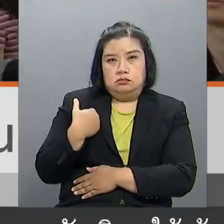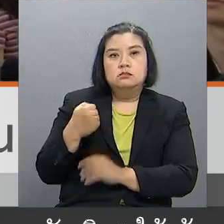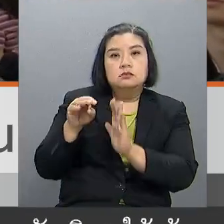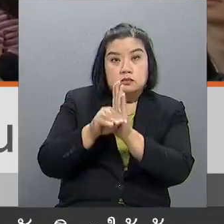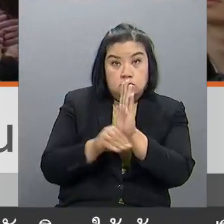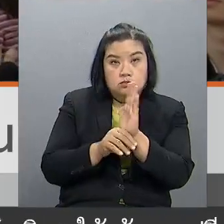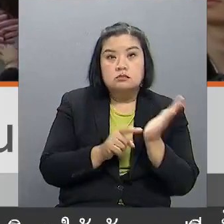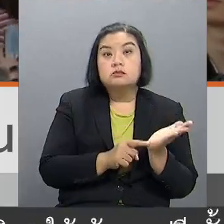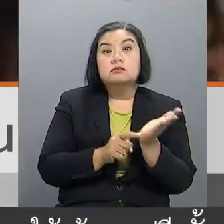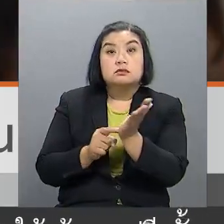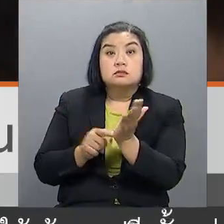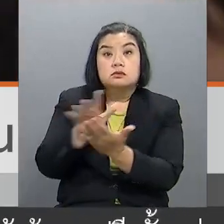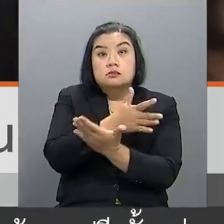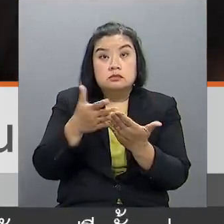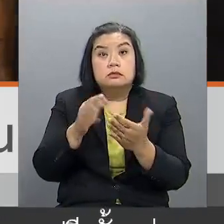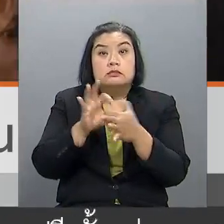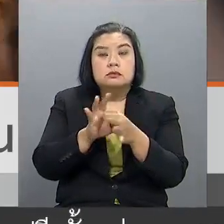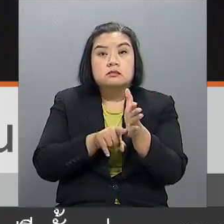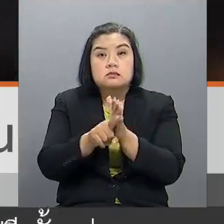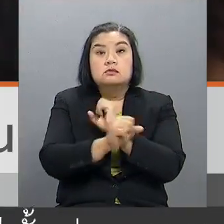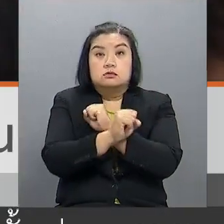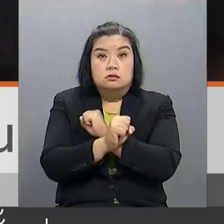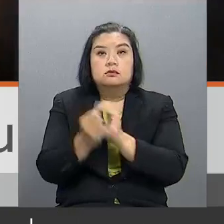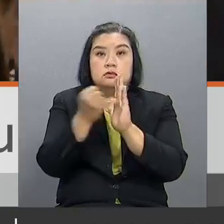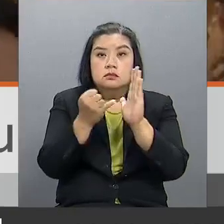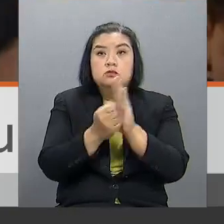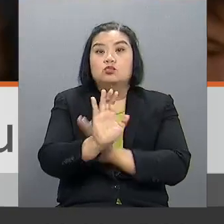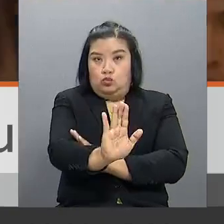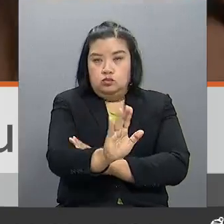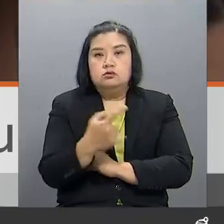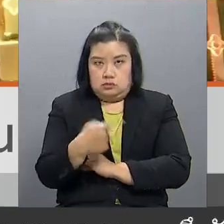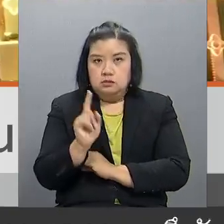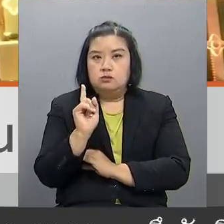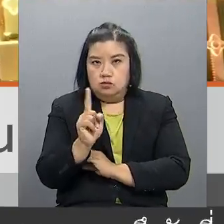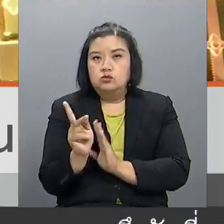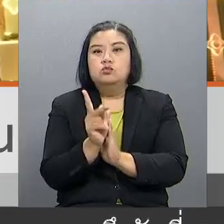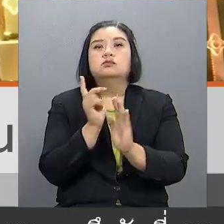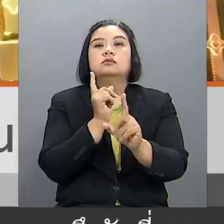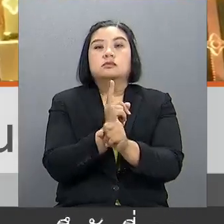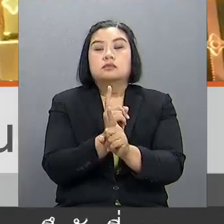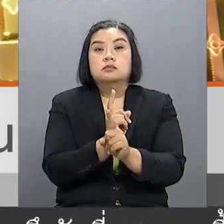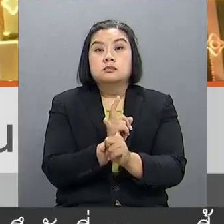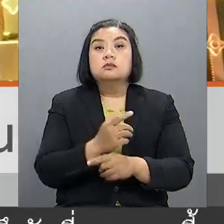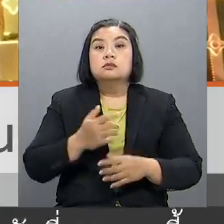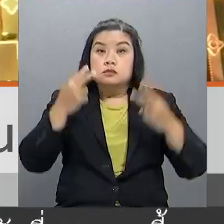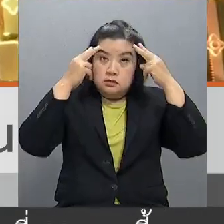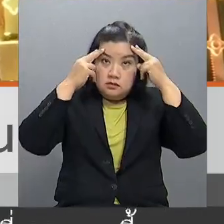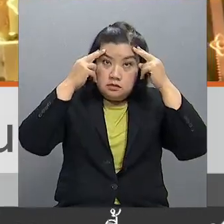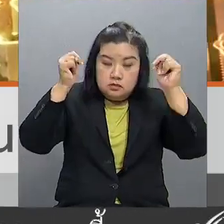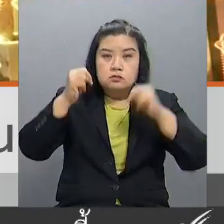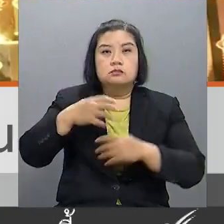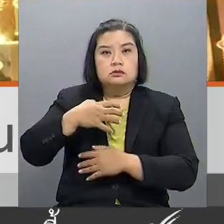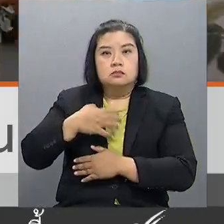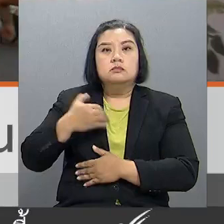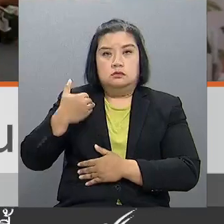ควบคุมโรคติดต่อประจำจังหวัดและปฏิบัติให้ได้ตามแผนนะครับโดยนายกรัฐมนตรีมีแนวคิดให้จัดบิ๊กคลีนนิ่ง